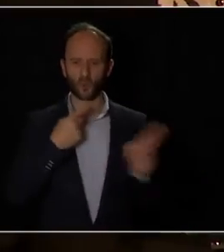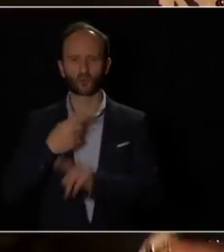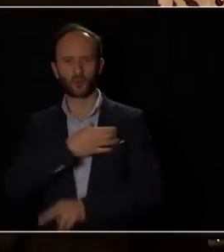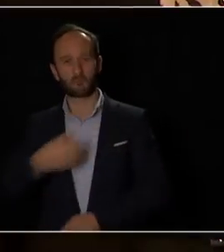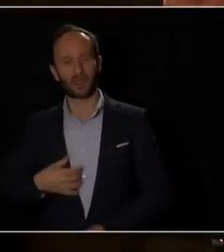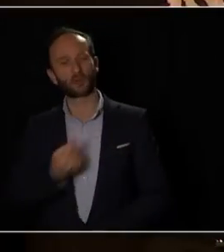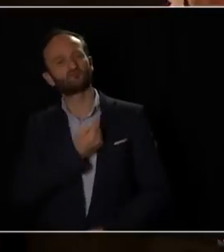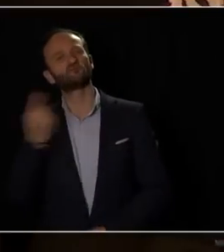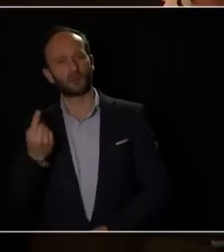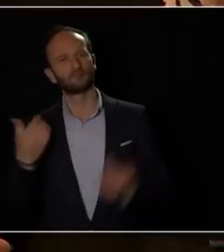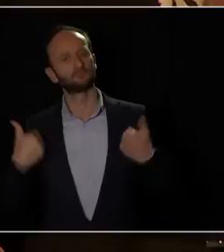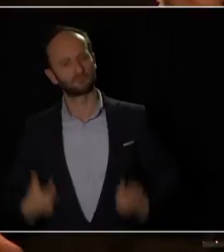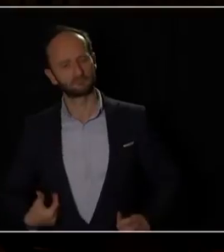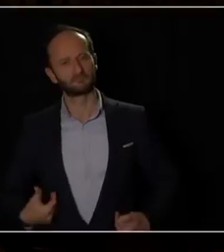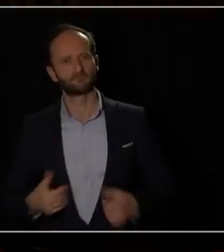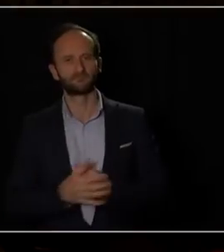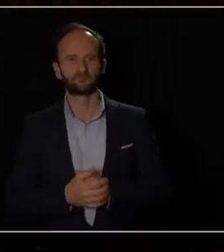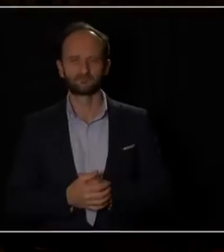Dijon.